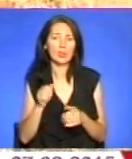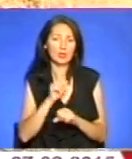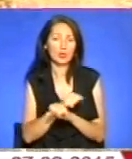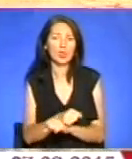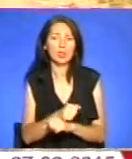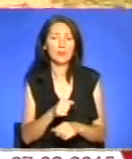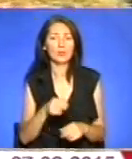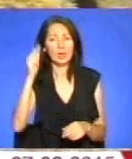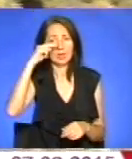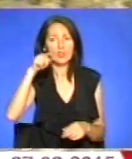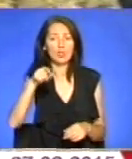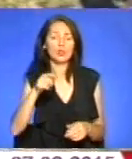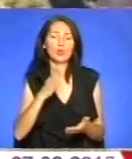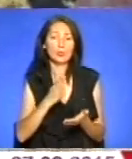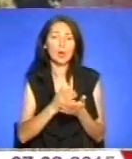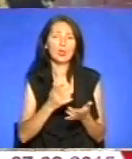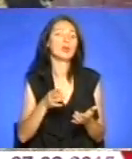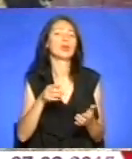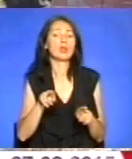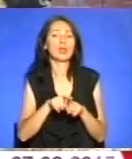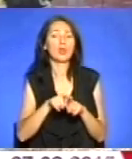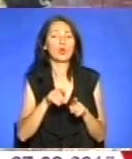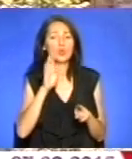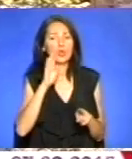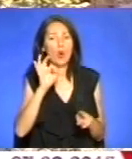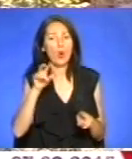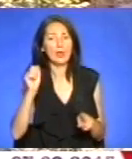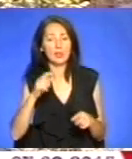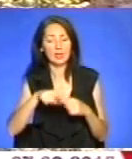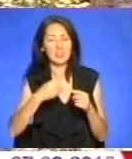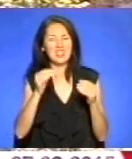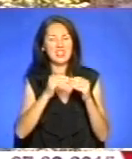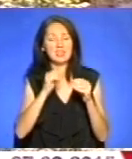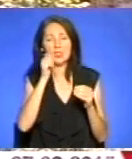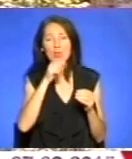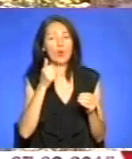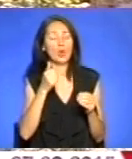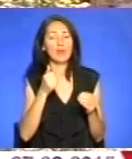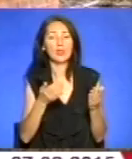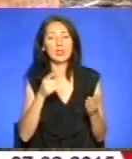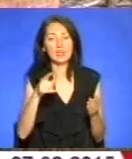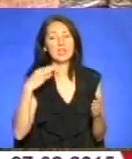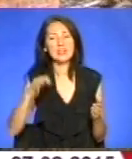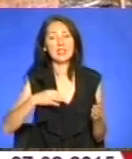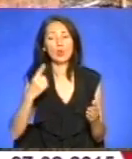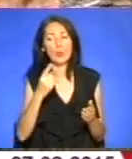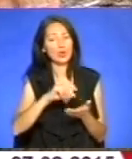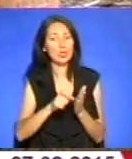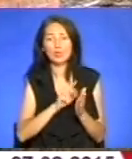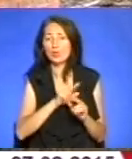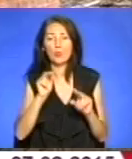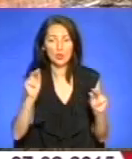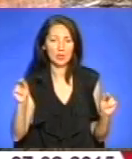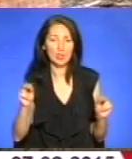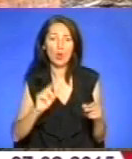розвалена. Навчатись тут мала і пані Олена, але через десятки років навіть її сину-першокласнику не пощастило переступити поріг